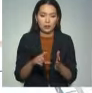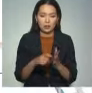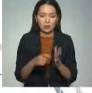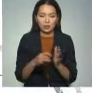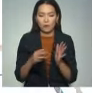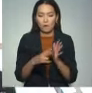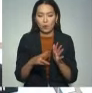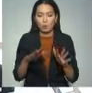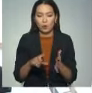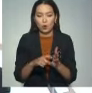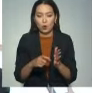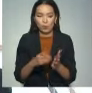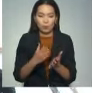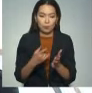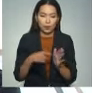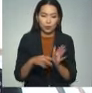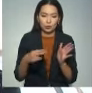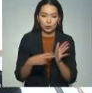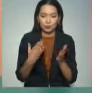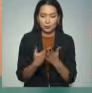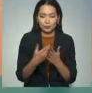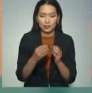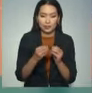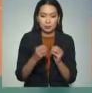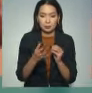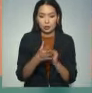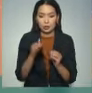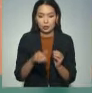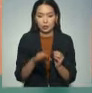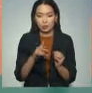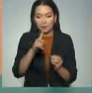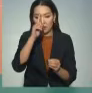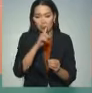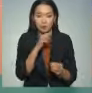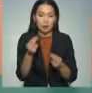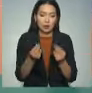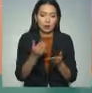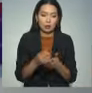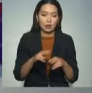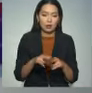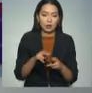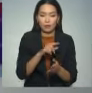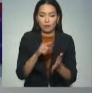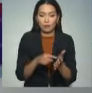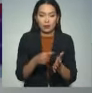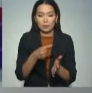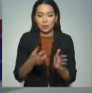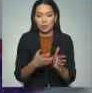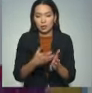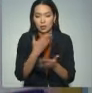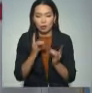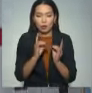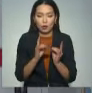8-местные комнаты. Стоимость проживания составляет около 10-15 тысяч тенге в месяц. К слову, в столице вопрос дефицита мест в общежитиях